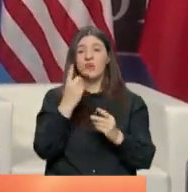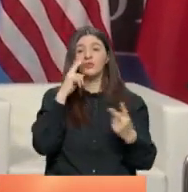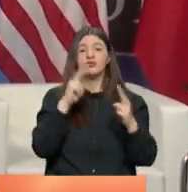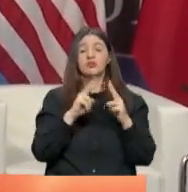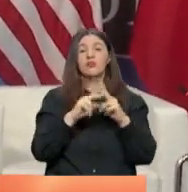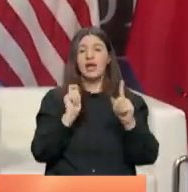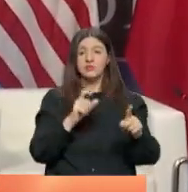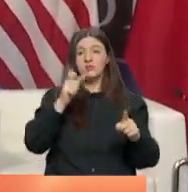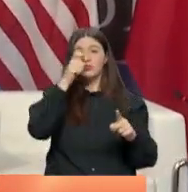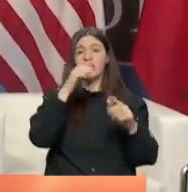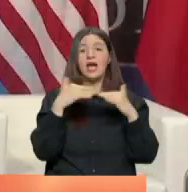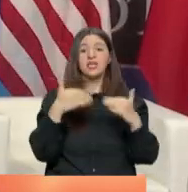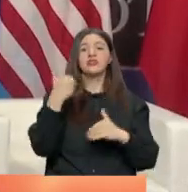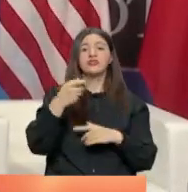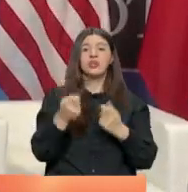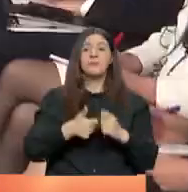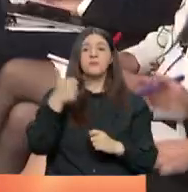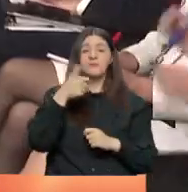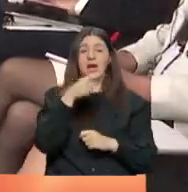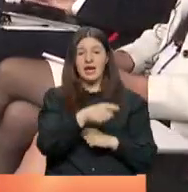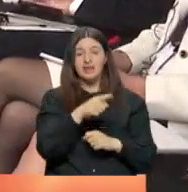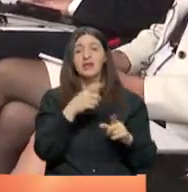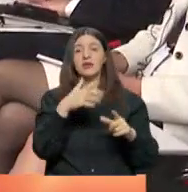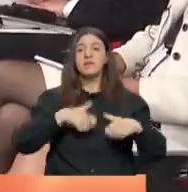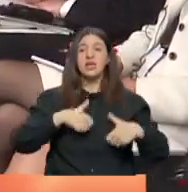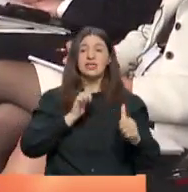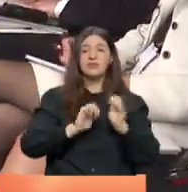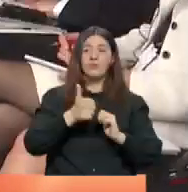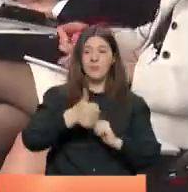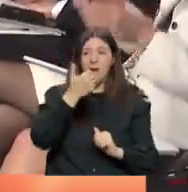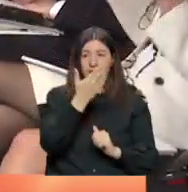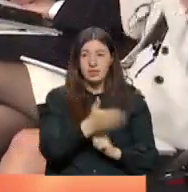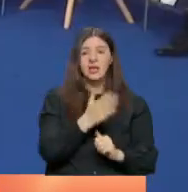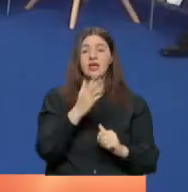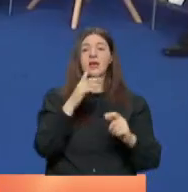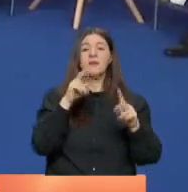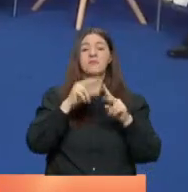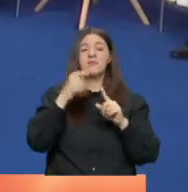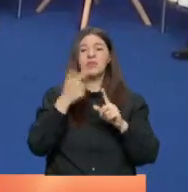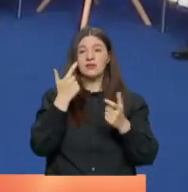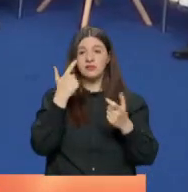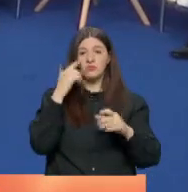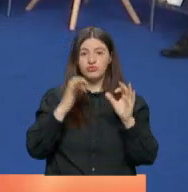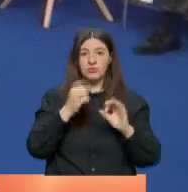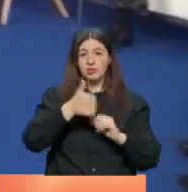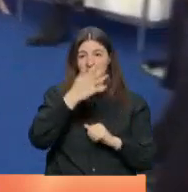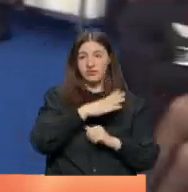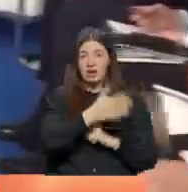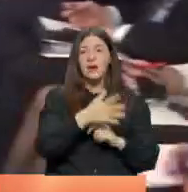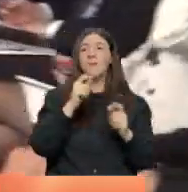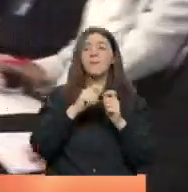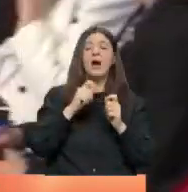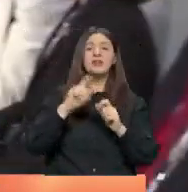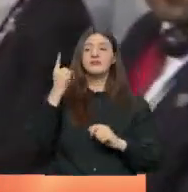görüşme yaptı. Türkiye heyetinde Dışişleri Bakanı Mevlüt Çavuşoğlu, Milli Savunma Bakanı Hulusi Akar, MİT Müsteşarı Hakan Fidan, Biden'ın heyetinde